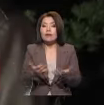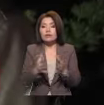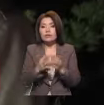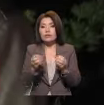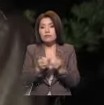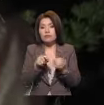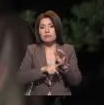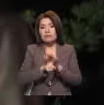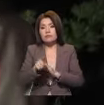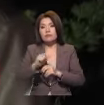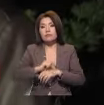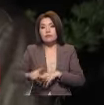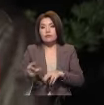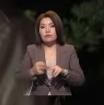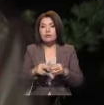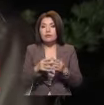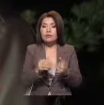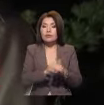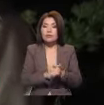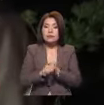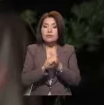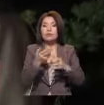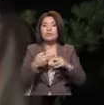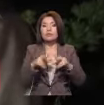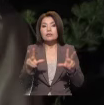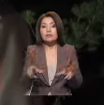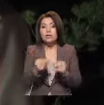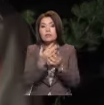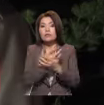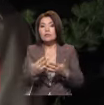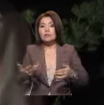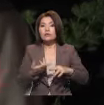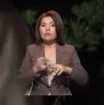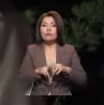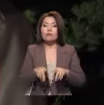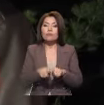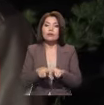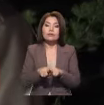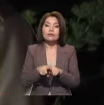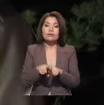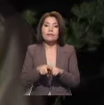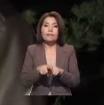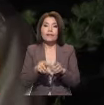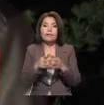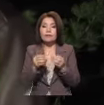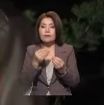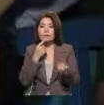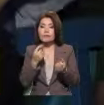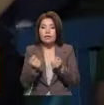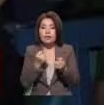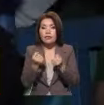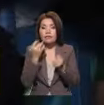дейді. Отбасыдағы береке, отбасыдағы құндылық, отбасының бір шайқалмайтын шаңырақтың пайда болуы, ол осы